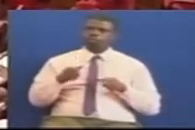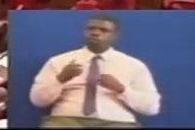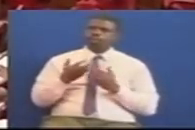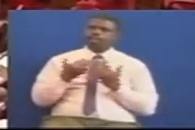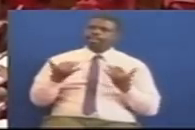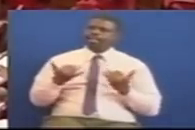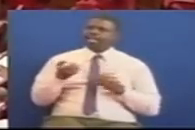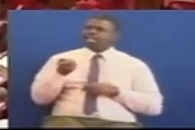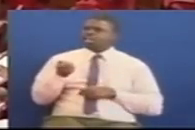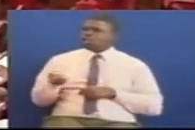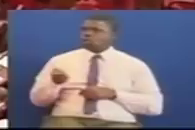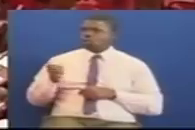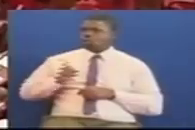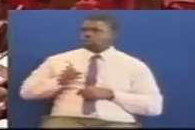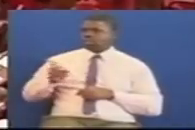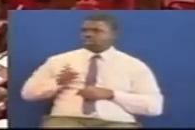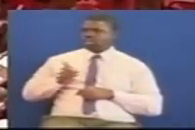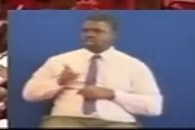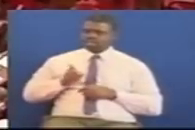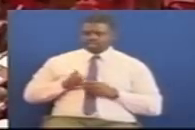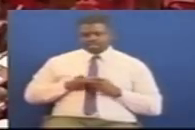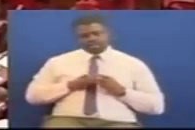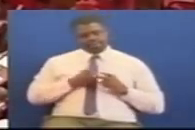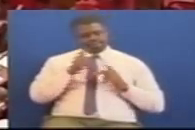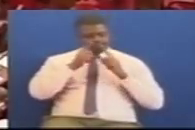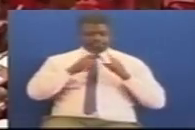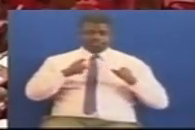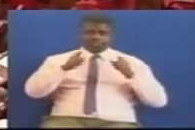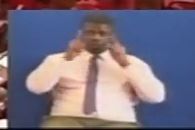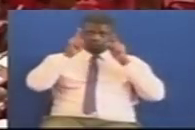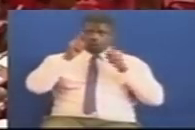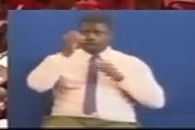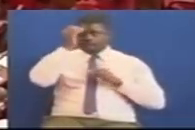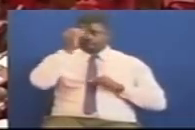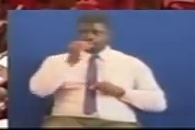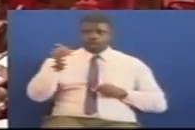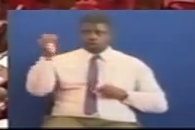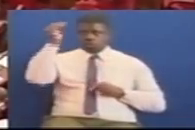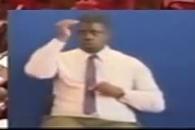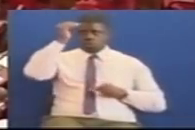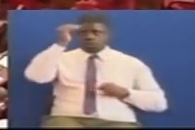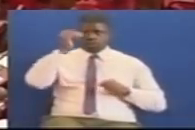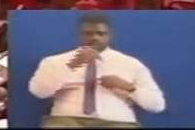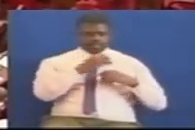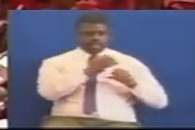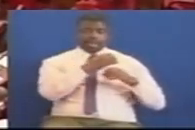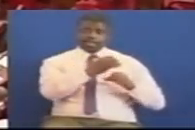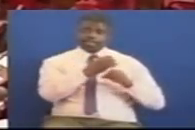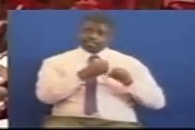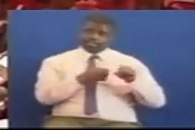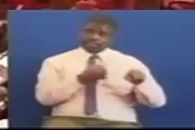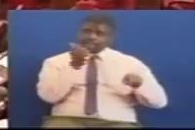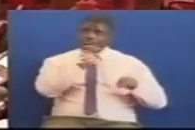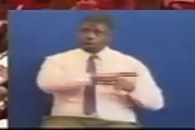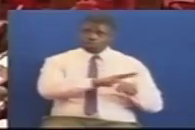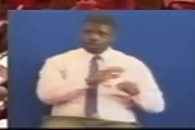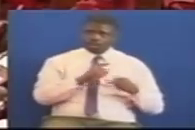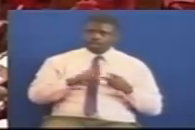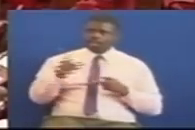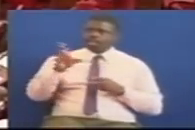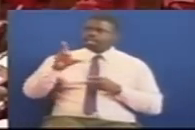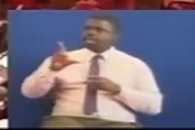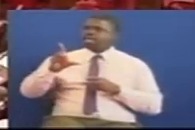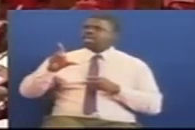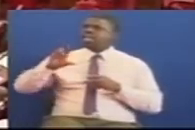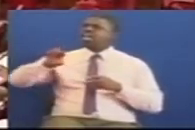ya wasichana wanaodahiliwa katika vyuo vya elimu ya juu katika fani ya sayansi. Je, ni nini mkakati wa